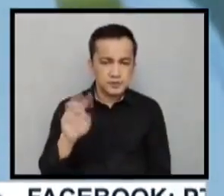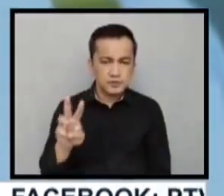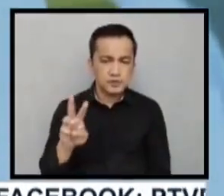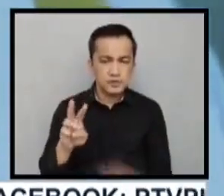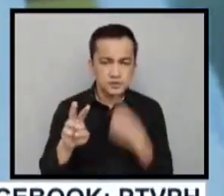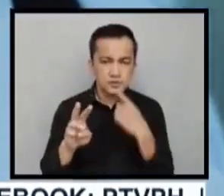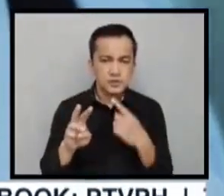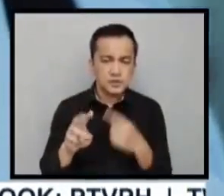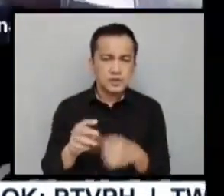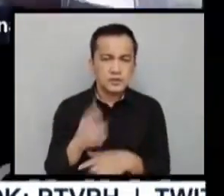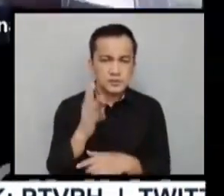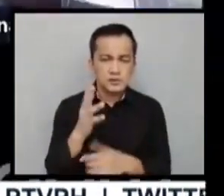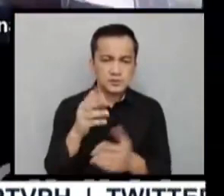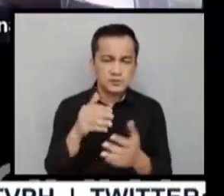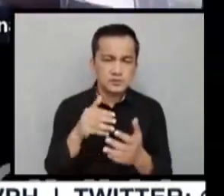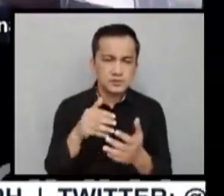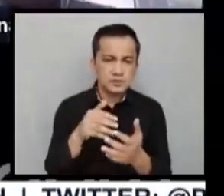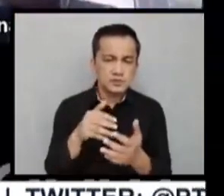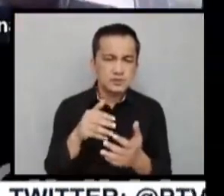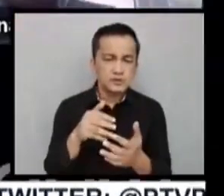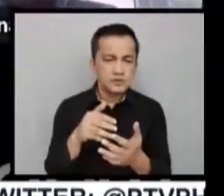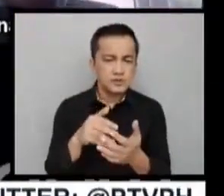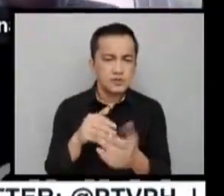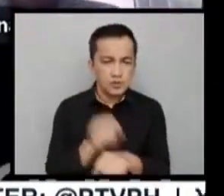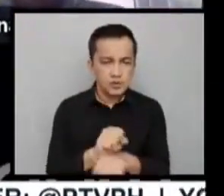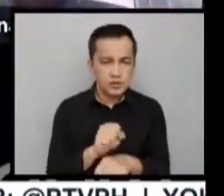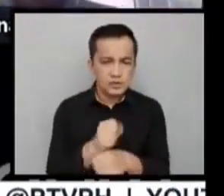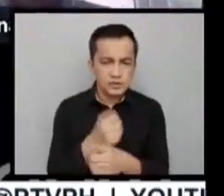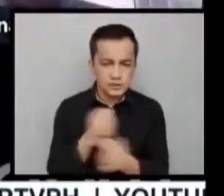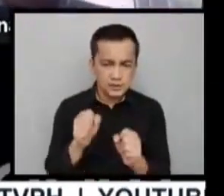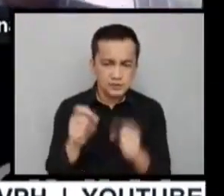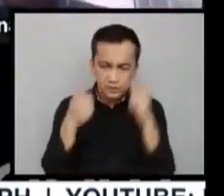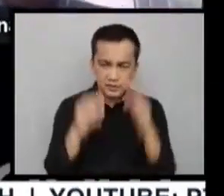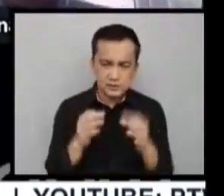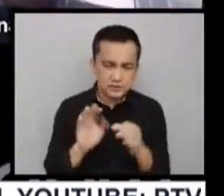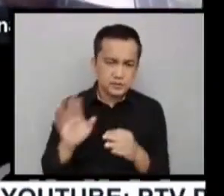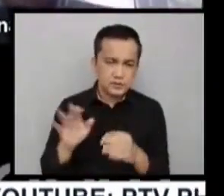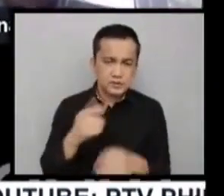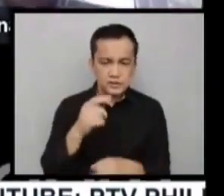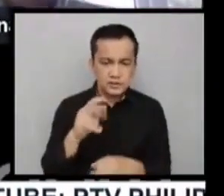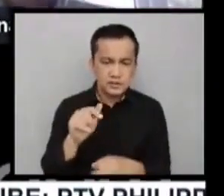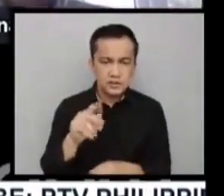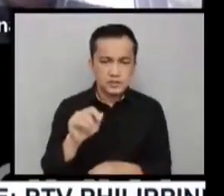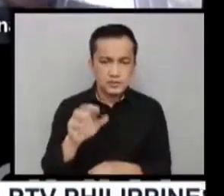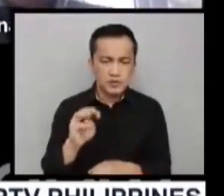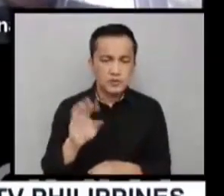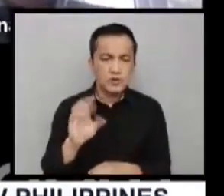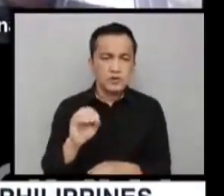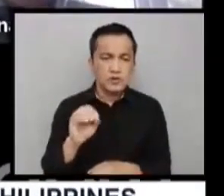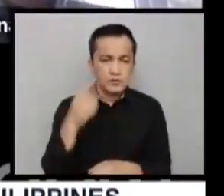naisalba ng desisyong ito. Jillian Jeronimo para sa Morning Show ng Bayan, Rise and Shine, Pilipinas.